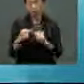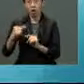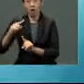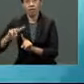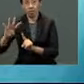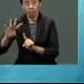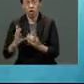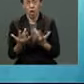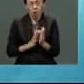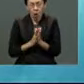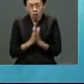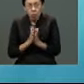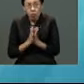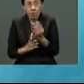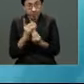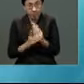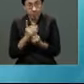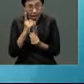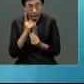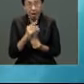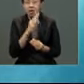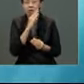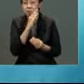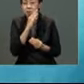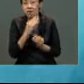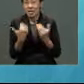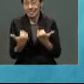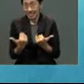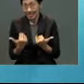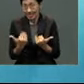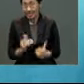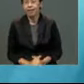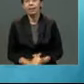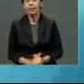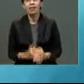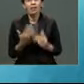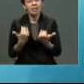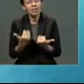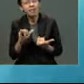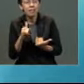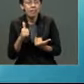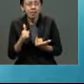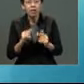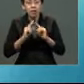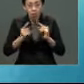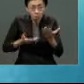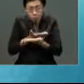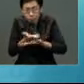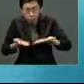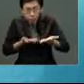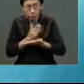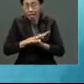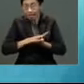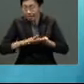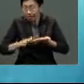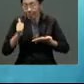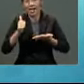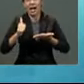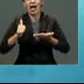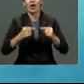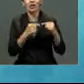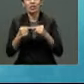ก1สัปดาห์นะครับเพราะว่าปลายสัปดาห์นี้ถ้าเป็นไปได้นะครับก็ถ้าเรียบร้อยดีเราก็เข้าสู่ระยะ